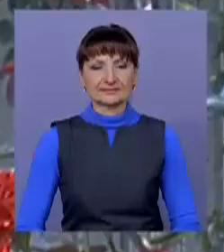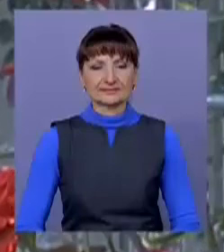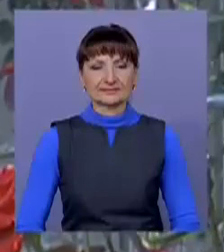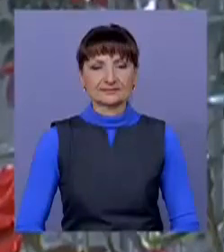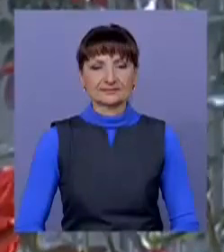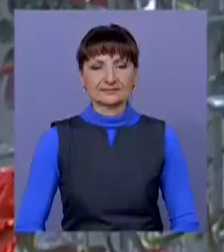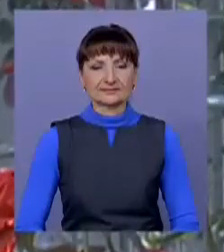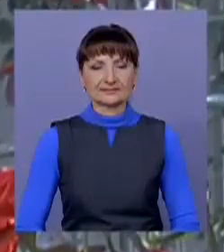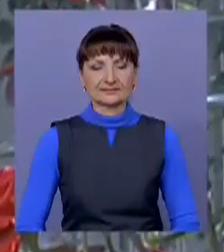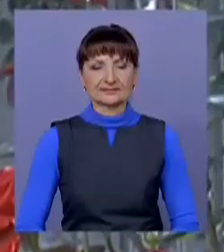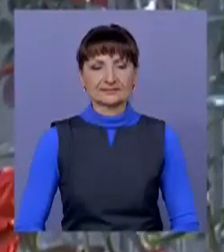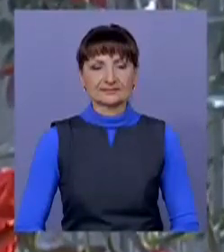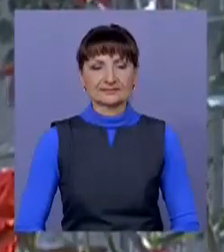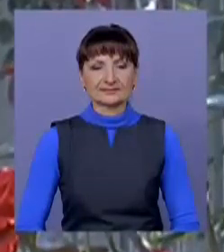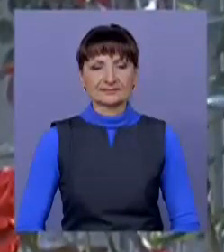артас